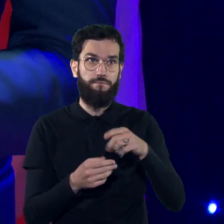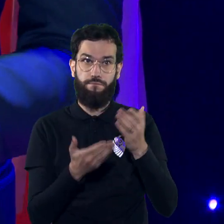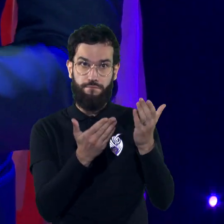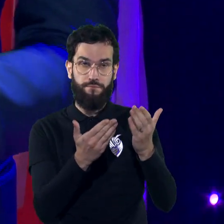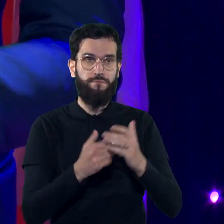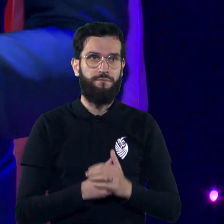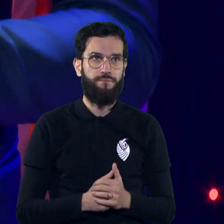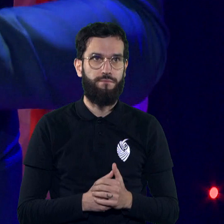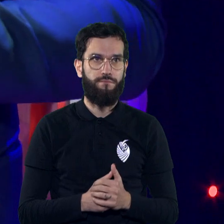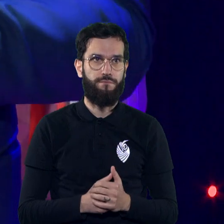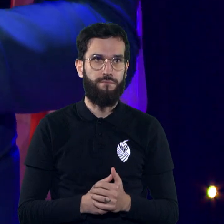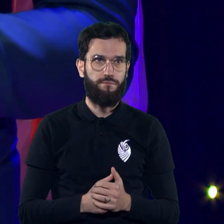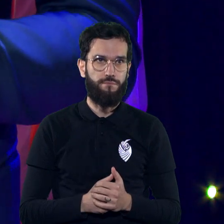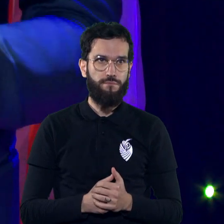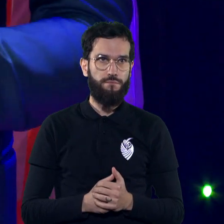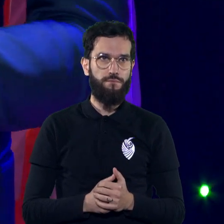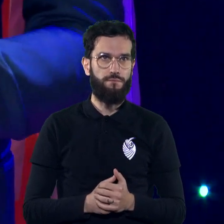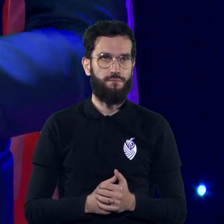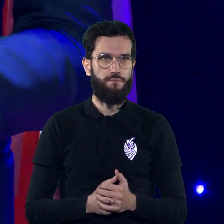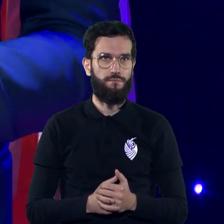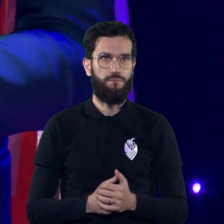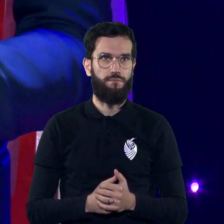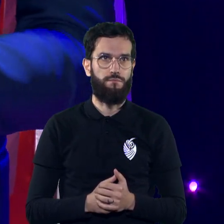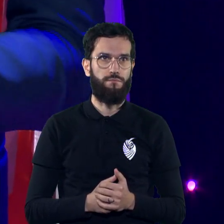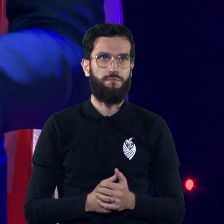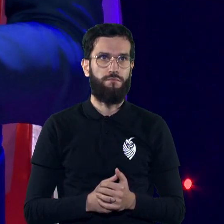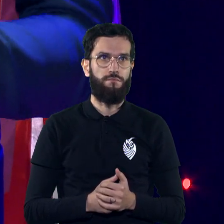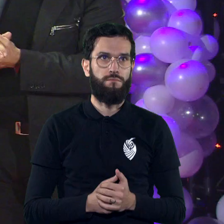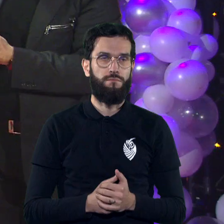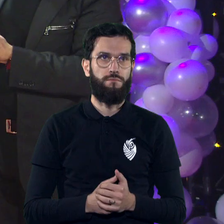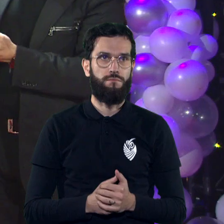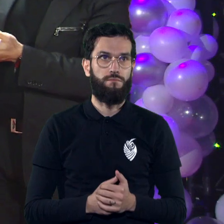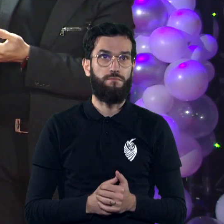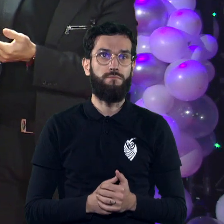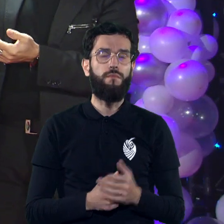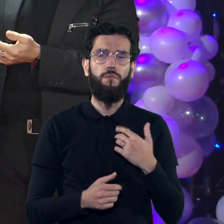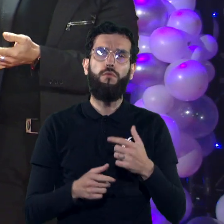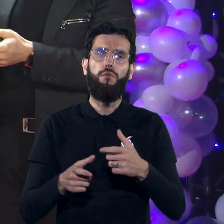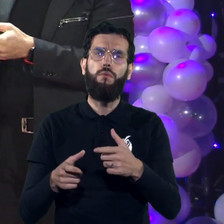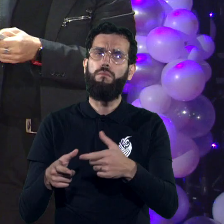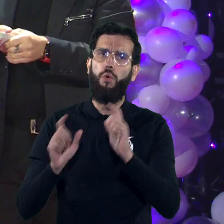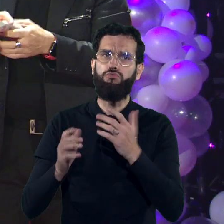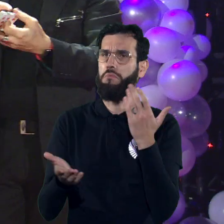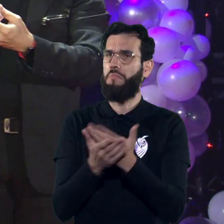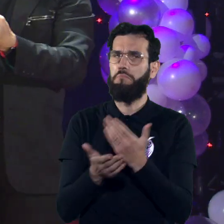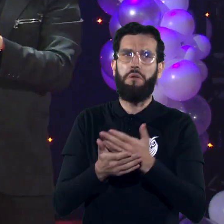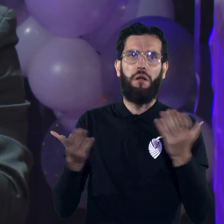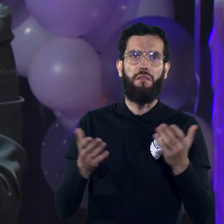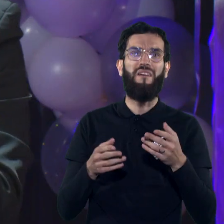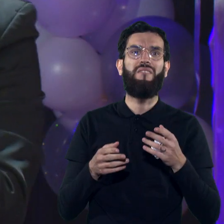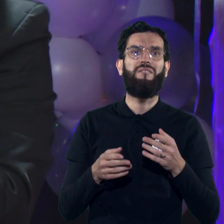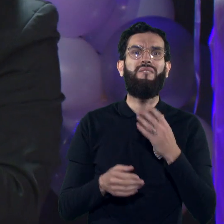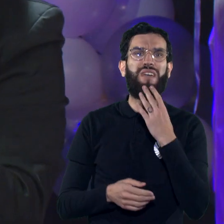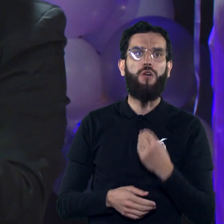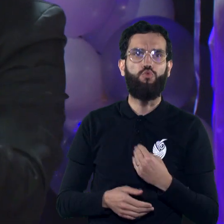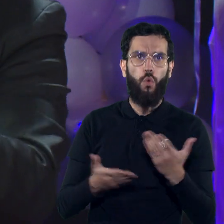niečo takéto, lebo tých miešaní je skutočne čo kraj, to iné miešanie. Jasné, jasné, počíte. Nech sa napríklad, páči. Neviem, napríklad